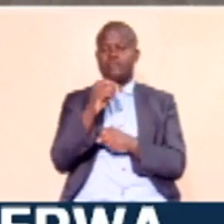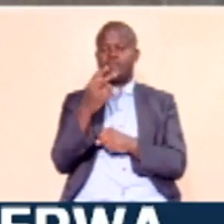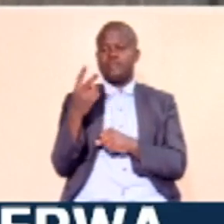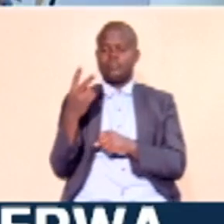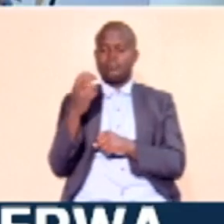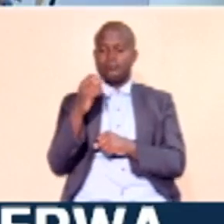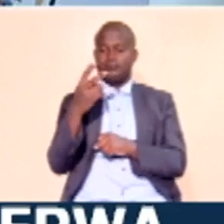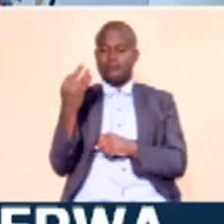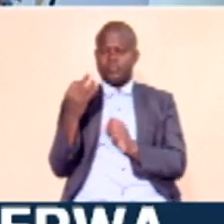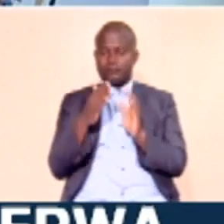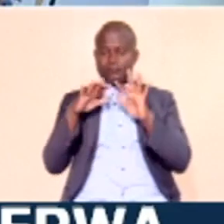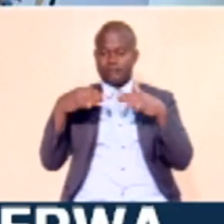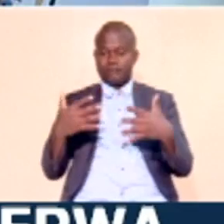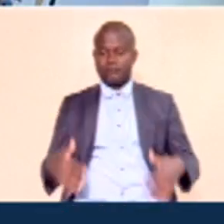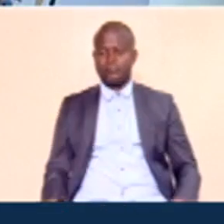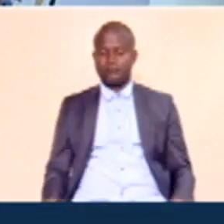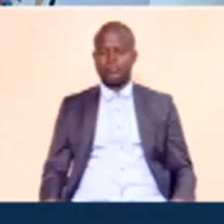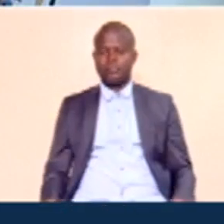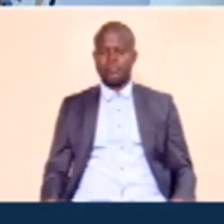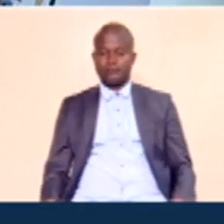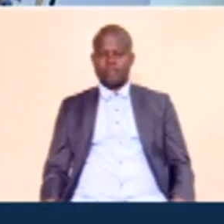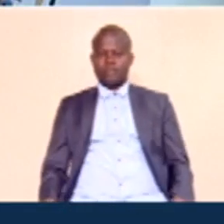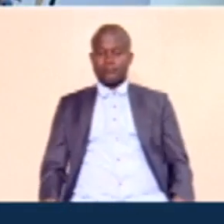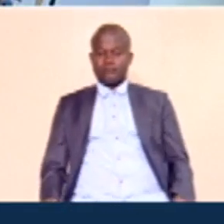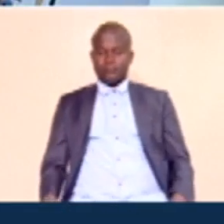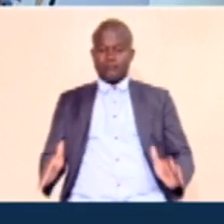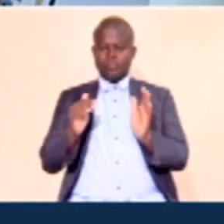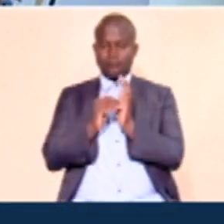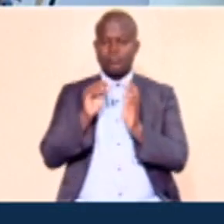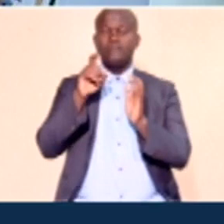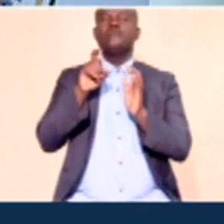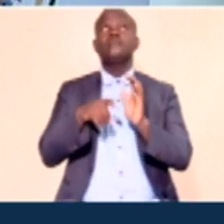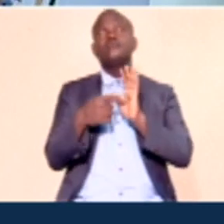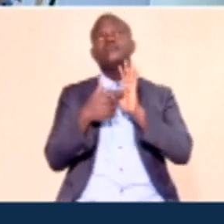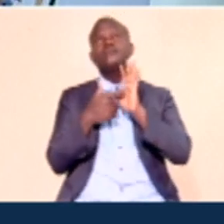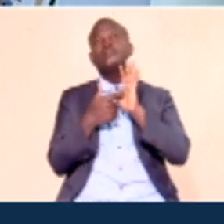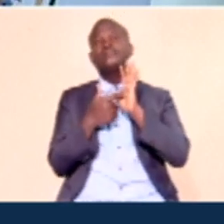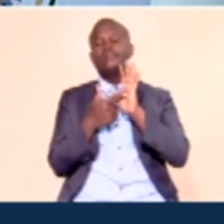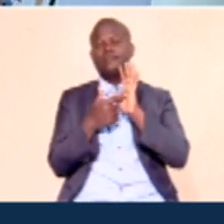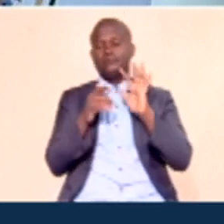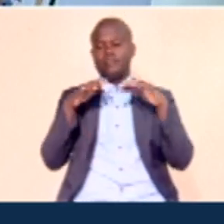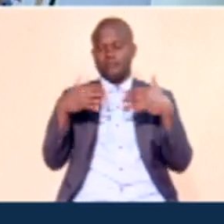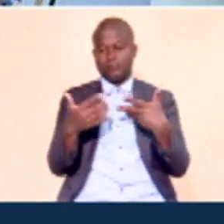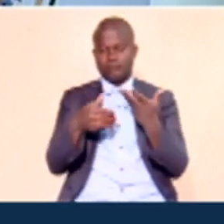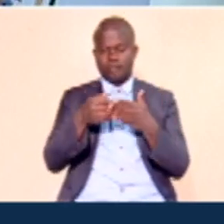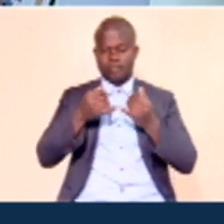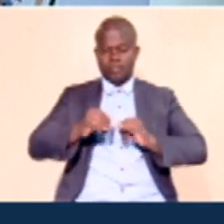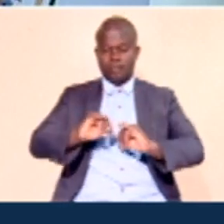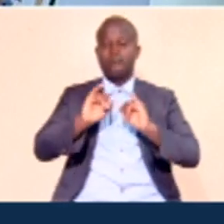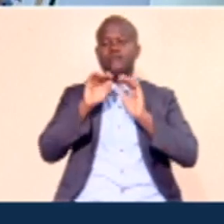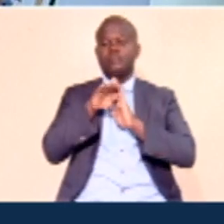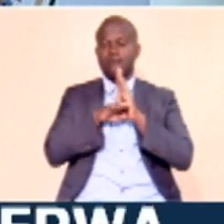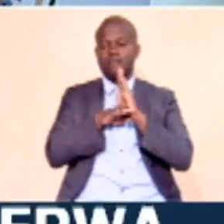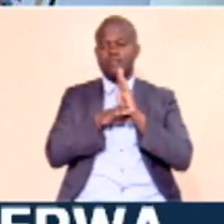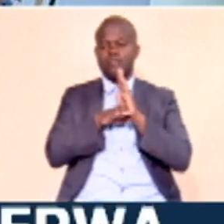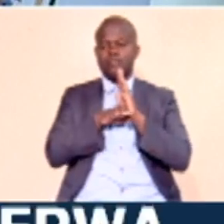2022-2023 itegurwa. Kandi iyo mihigo yose igomba kuba itugaragariza uburyo dushyira mu bikorwa